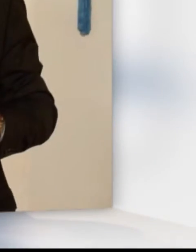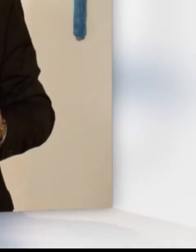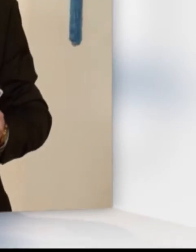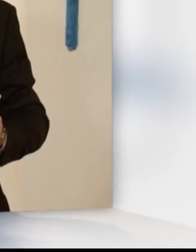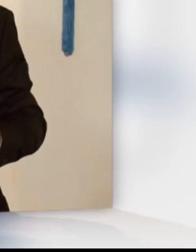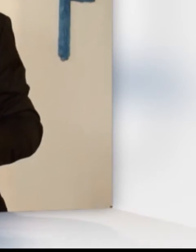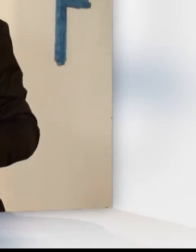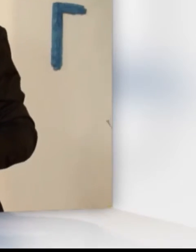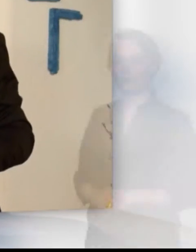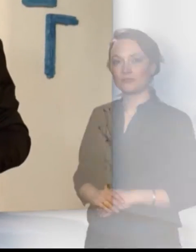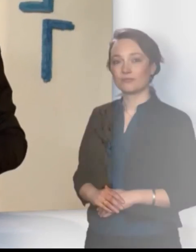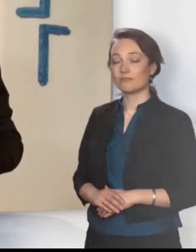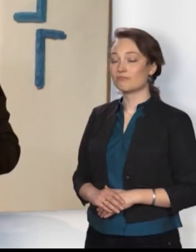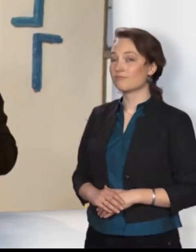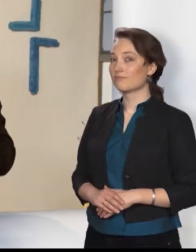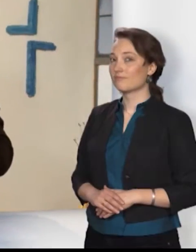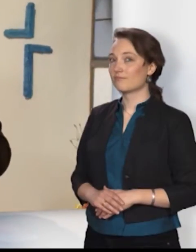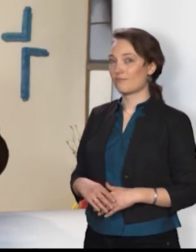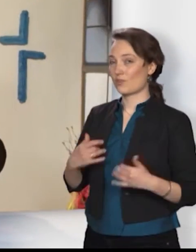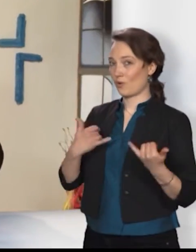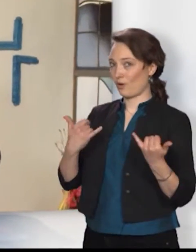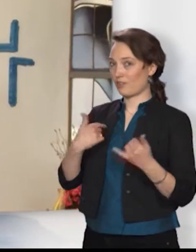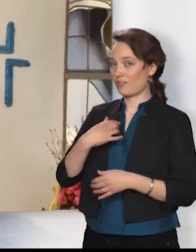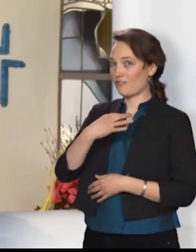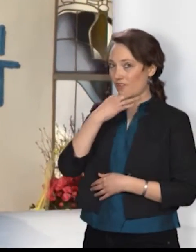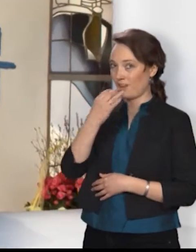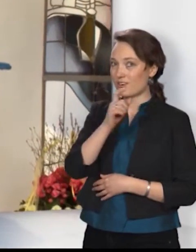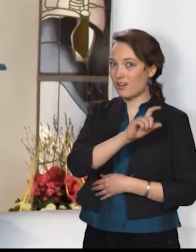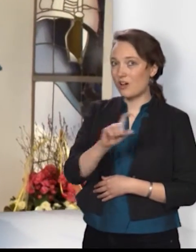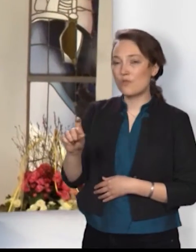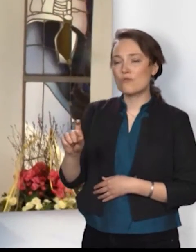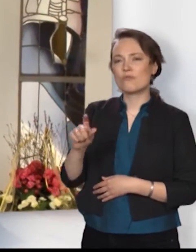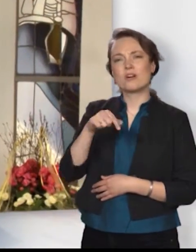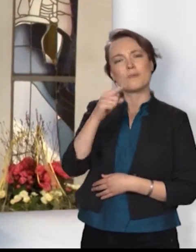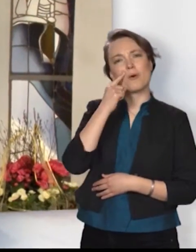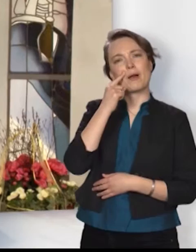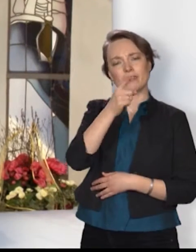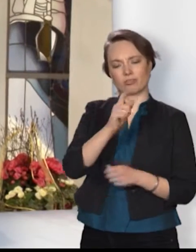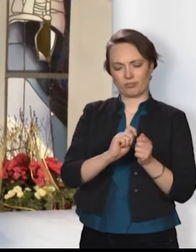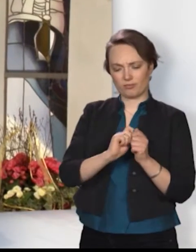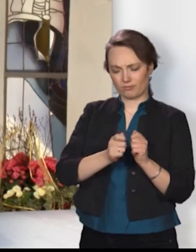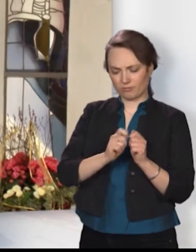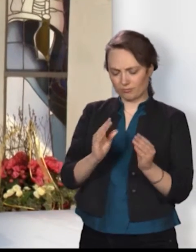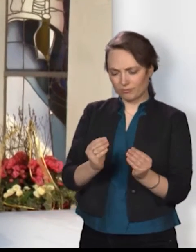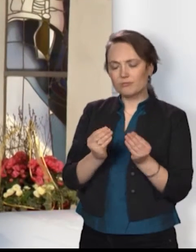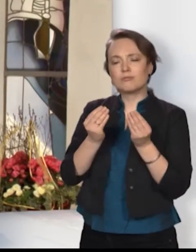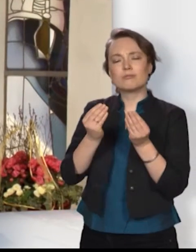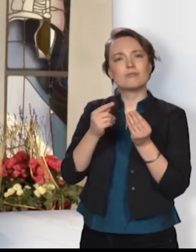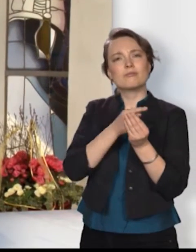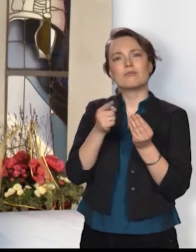Ich wollte Sie heute fragen, was Sie gerade für ein Blatt auf der Hand haben.